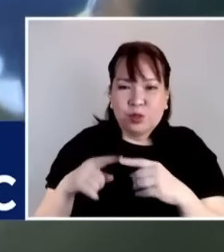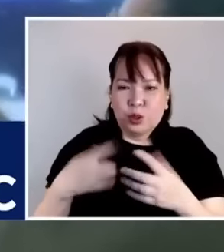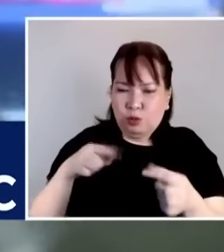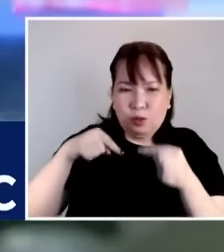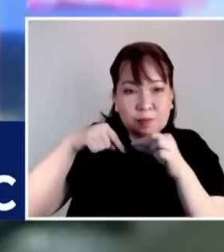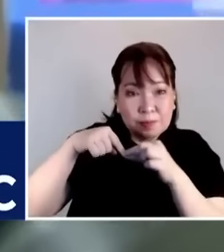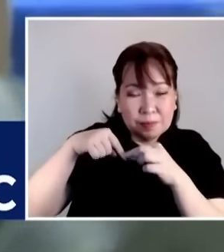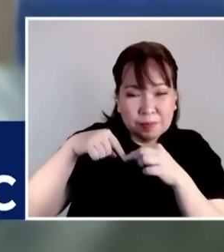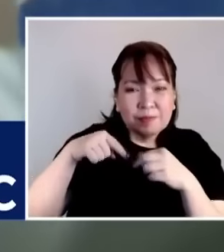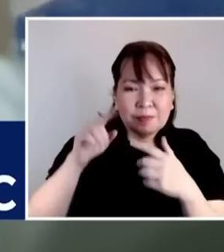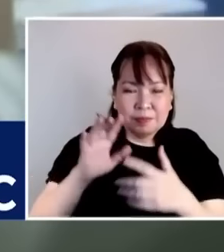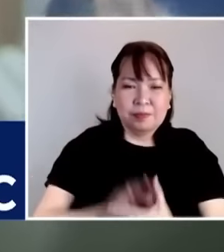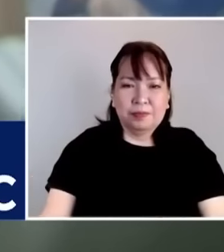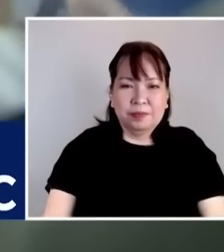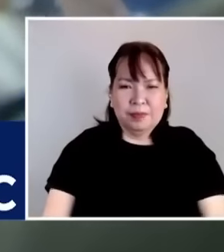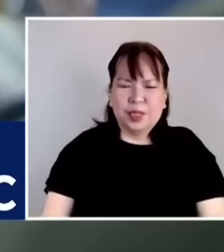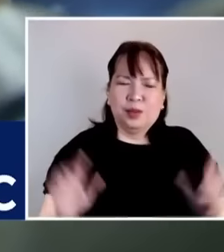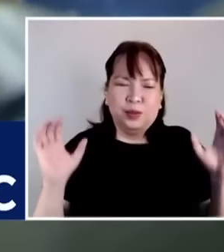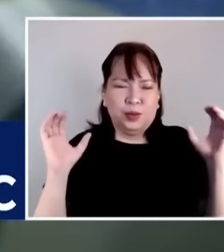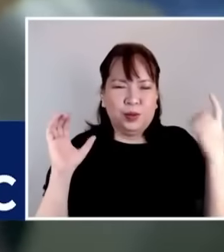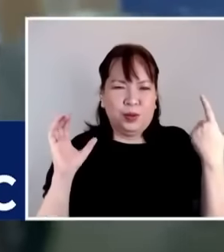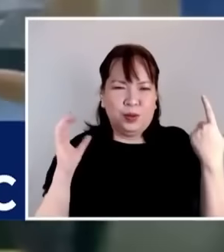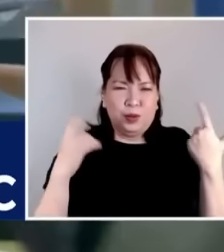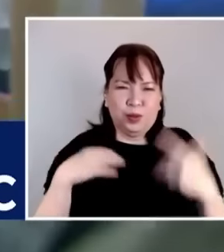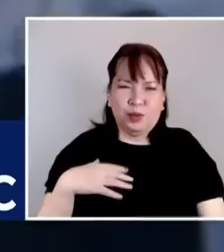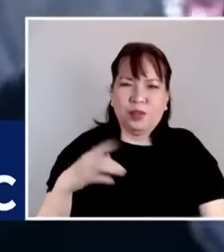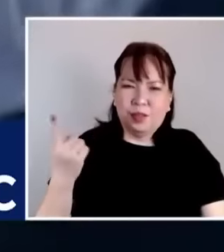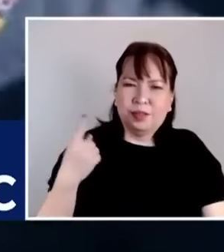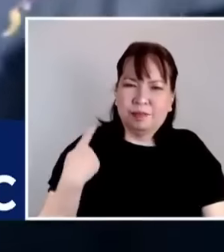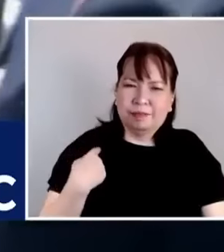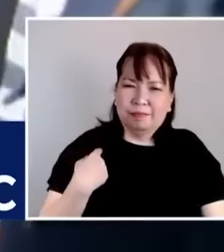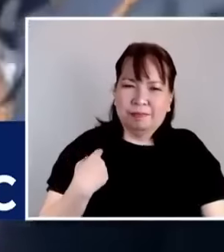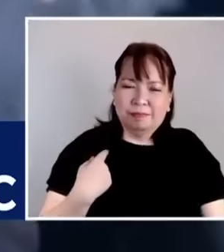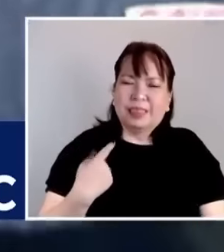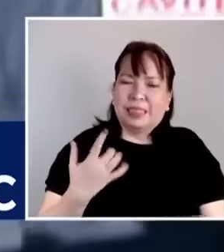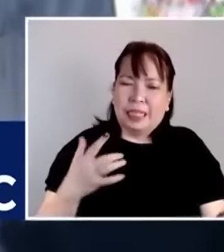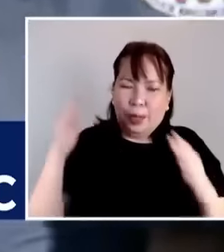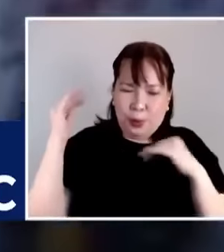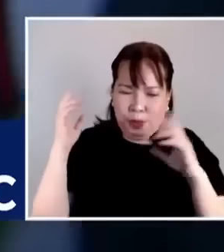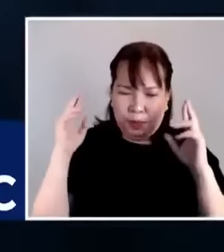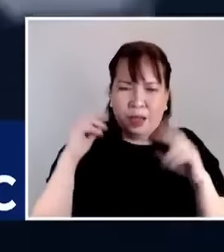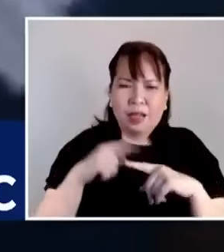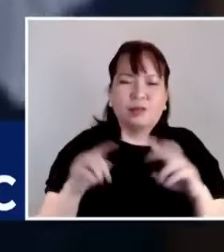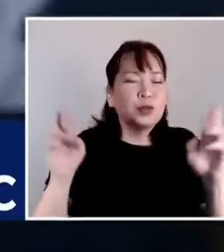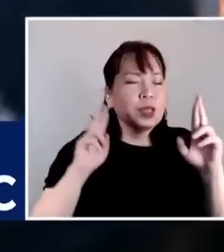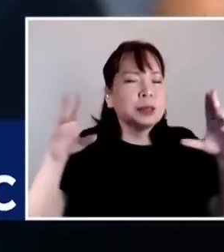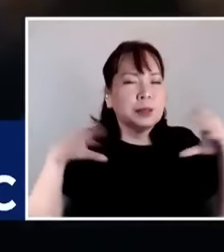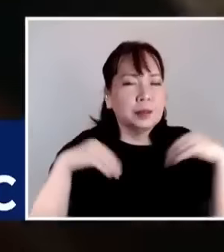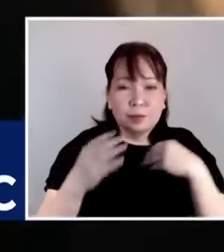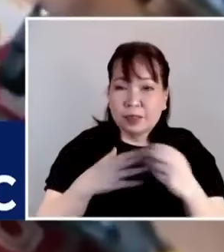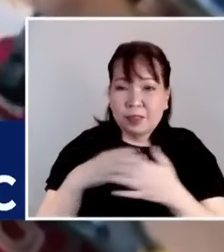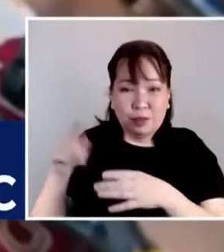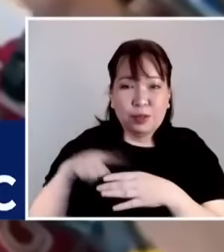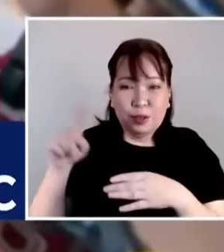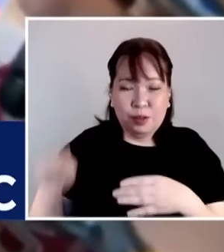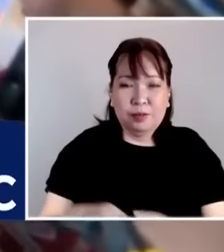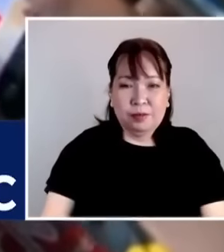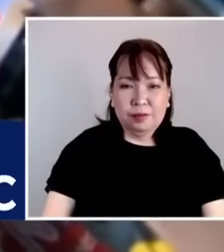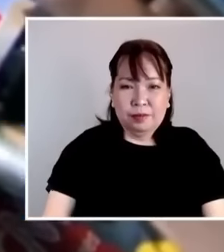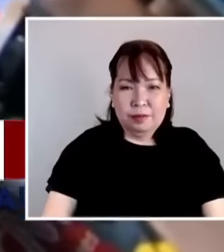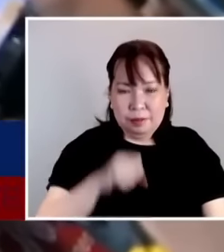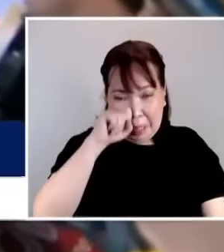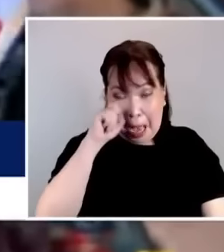ang daliri. Relax lang at puno ng pag-asa si Lacson at handang tanggapin ang resulta ng halalan. I'm at peace